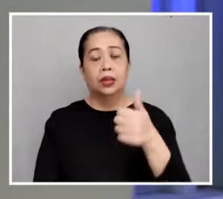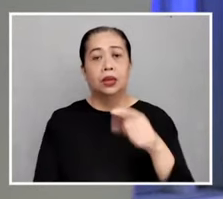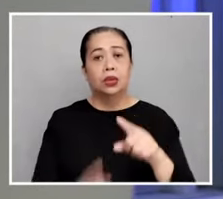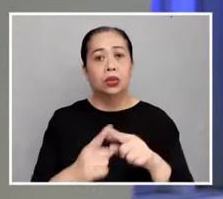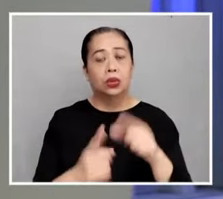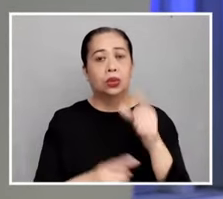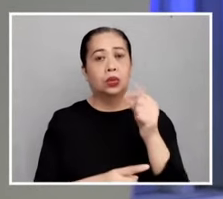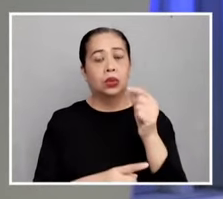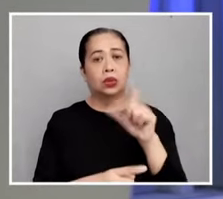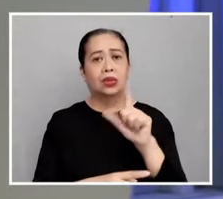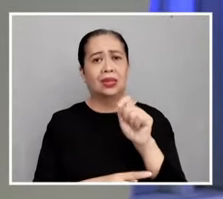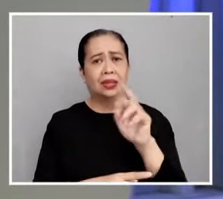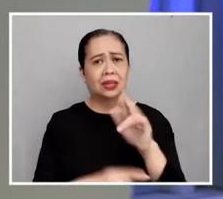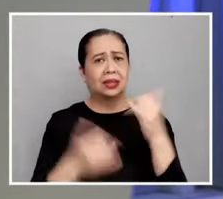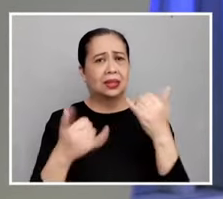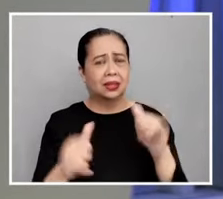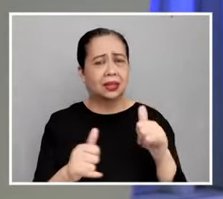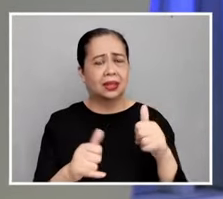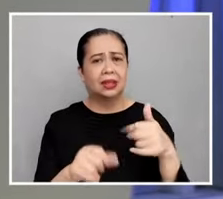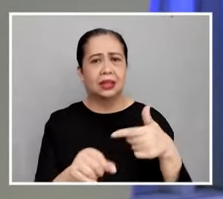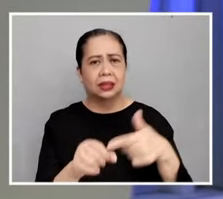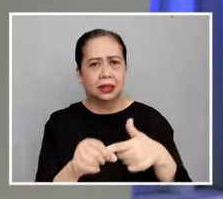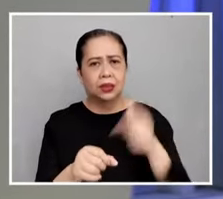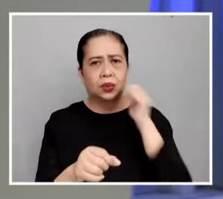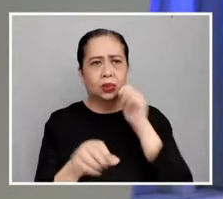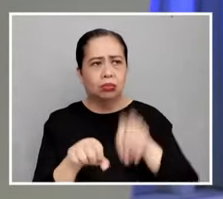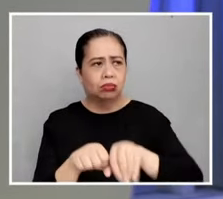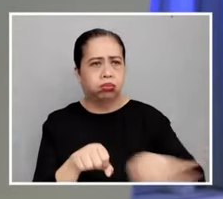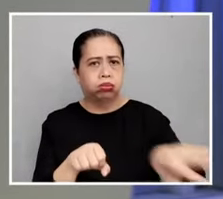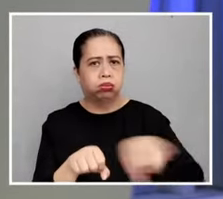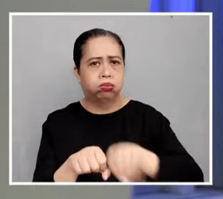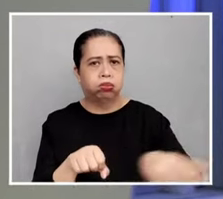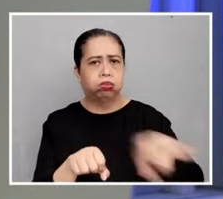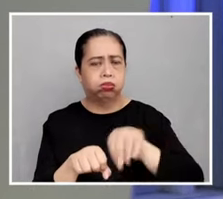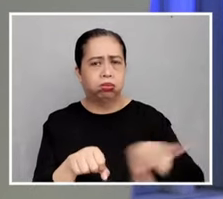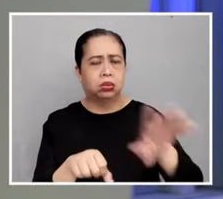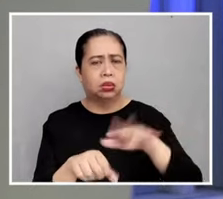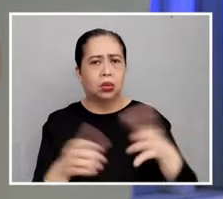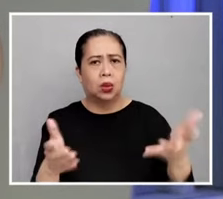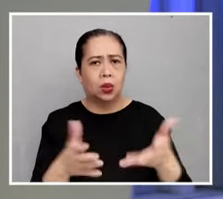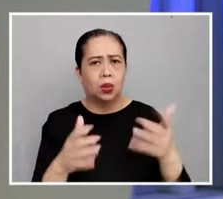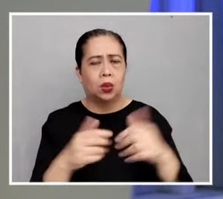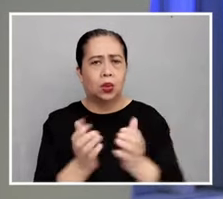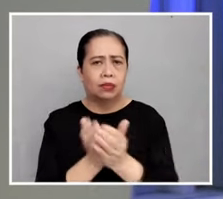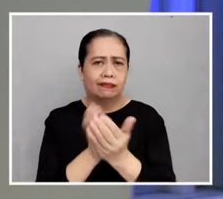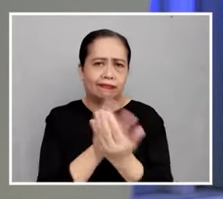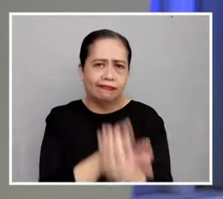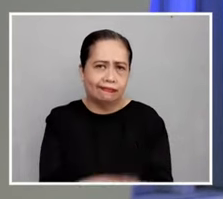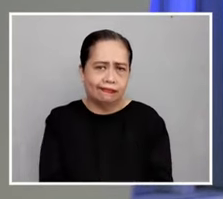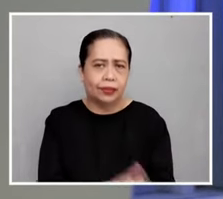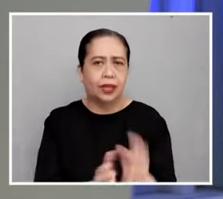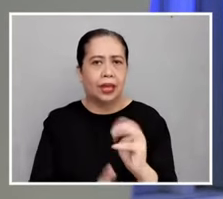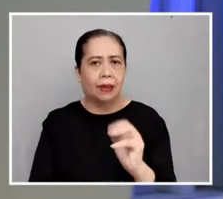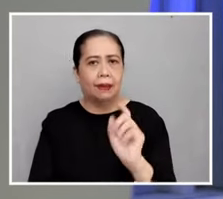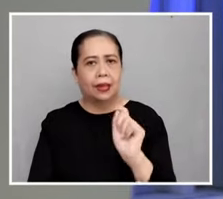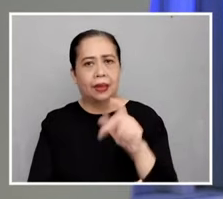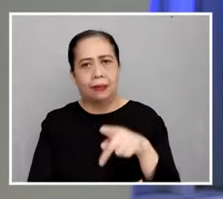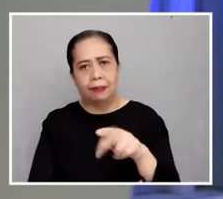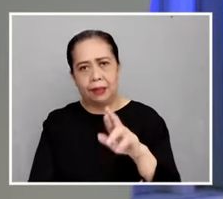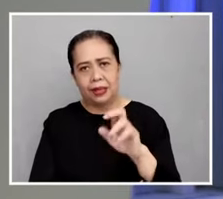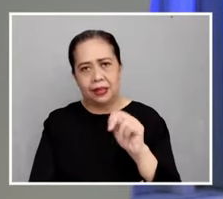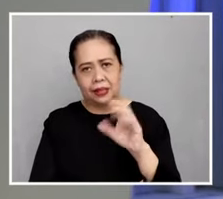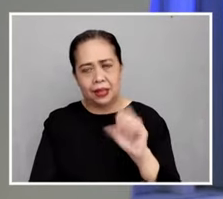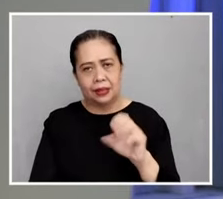10 hanggang 20 litro pa rin ang langis kada oras ang lumalabas sa lugar kung saan nakalubog ang MT Princess Empress.